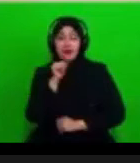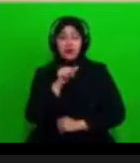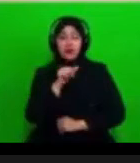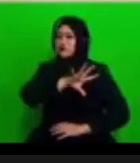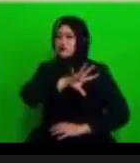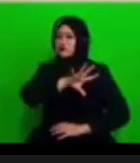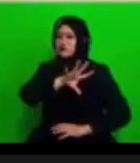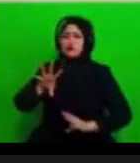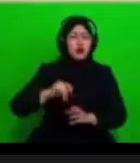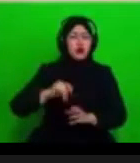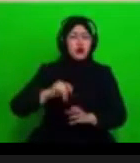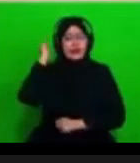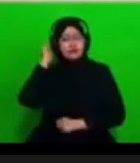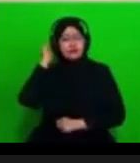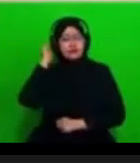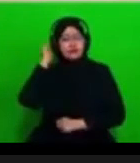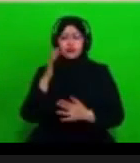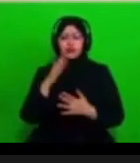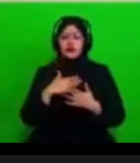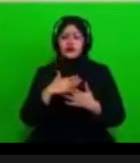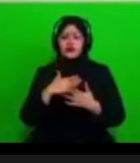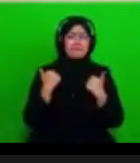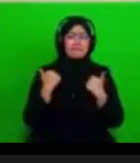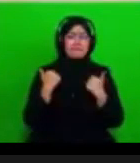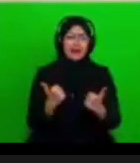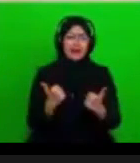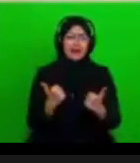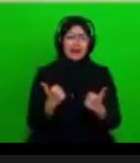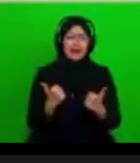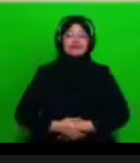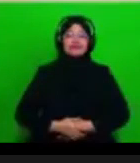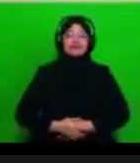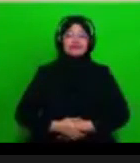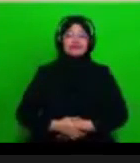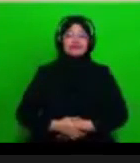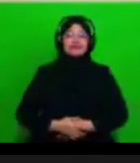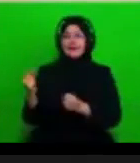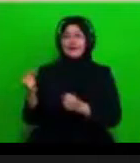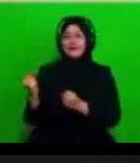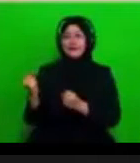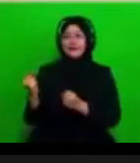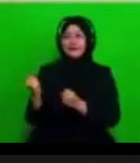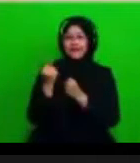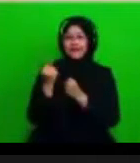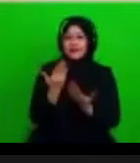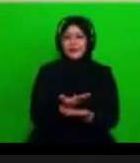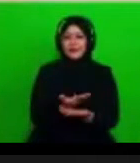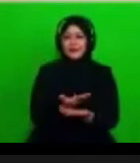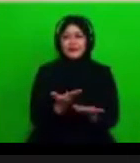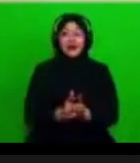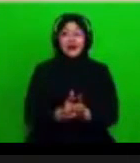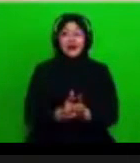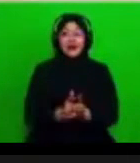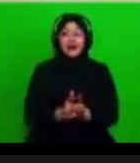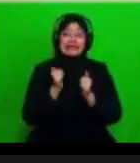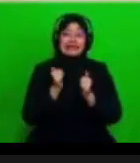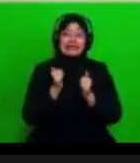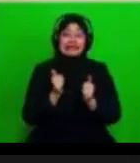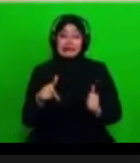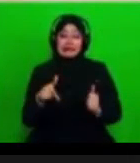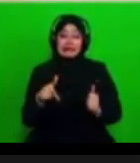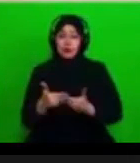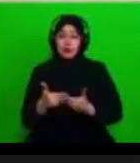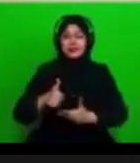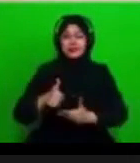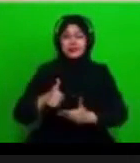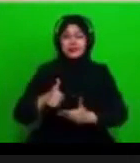berdiskusi bersama dengan seluruh panitia dan BPP Pusat juga luar biasa. Luar biasa. Luar biasa. Semangatnya dan juga